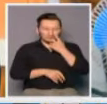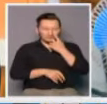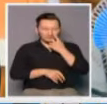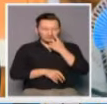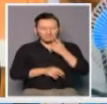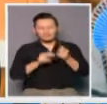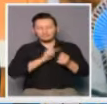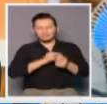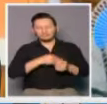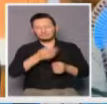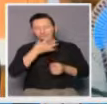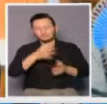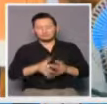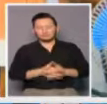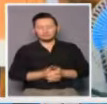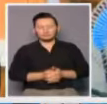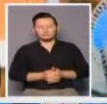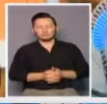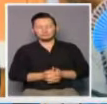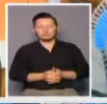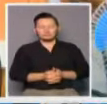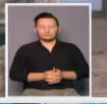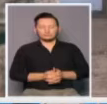здесь. Работа мне нравится.